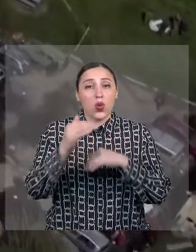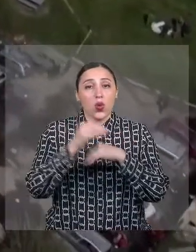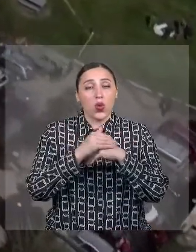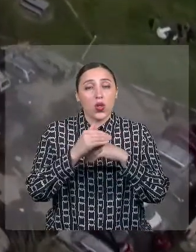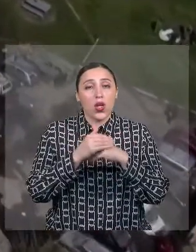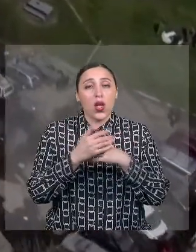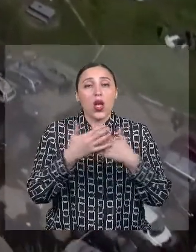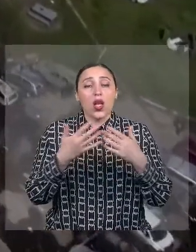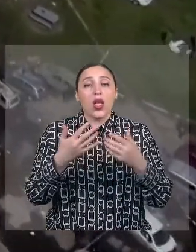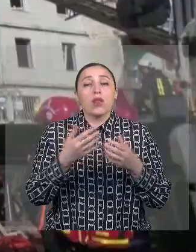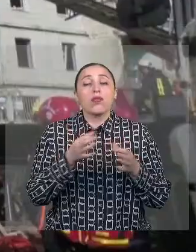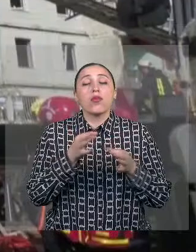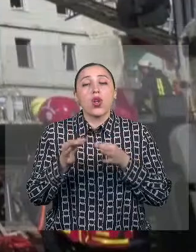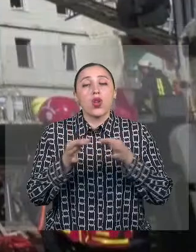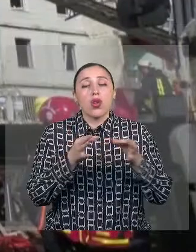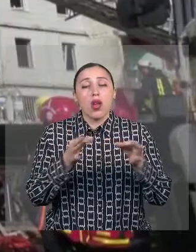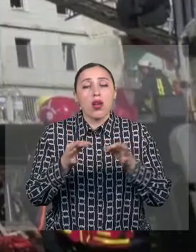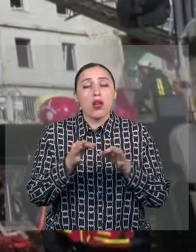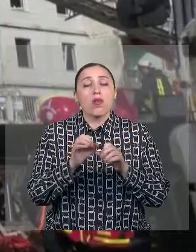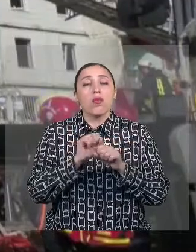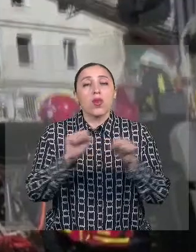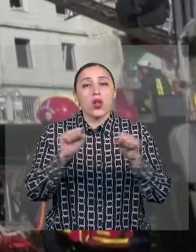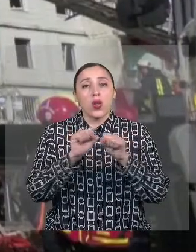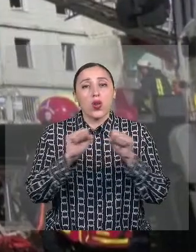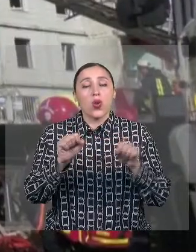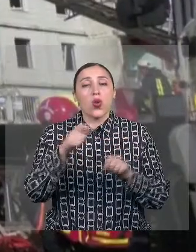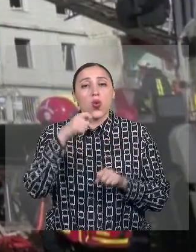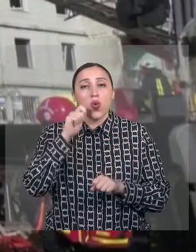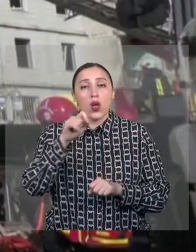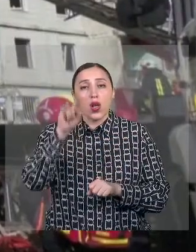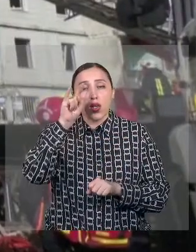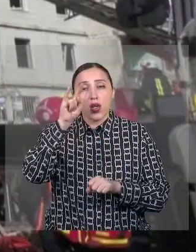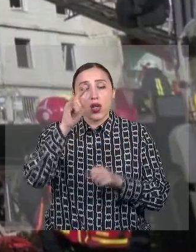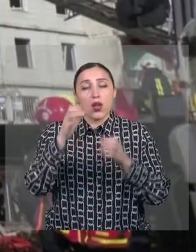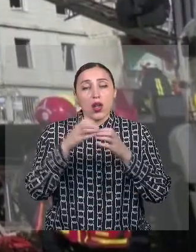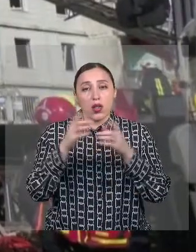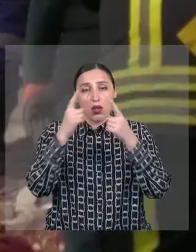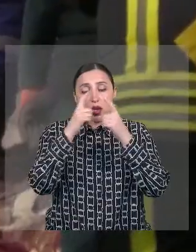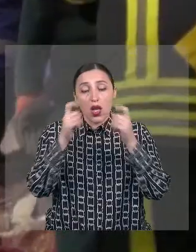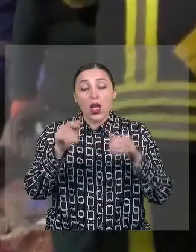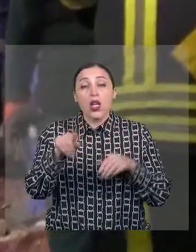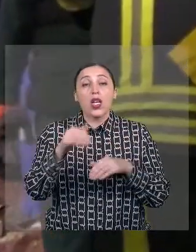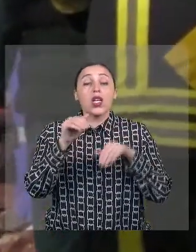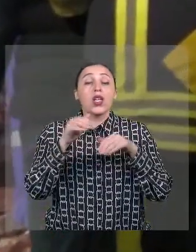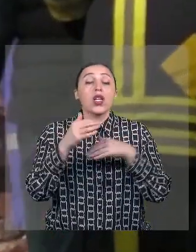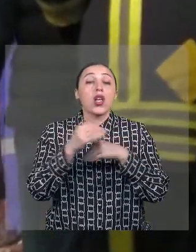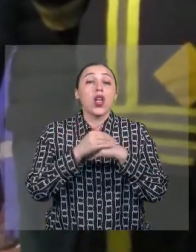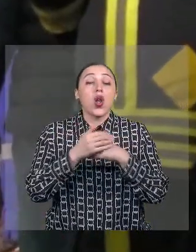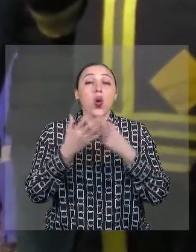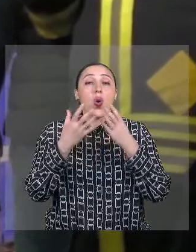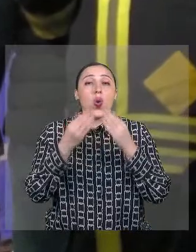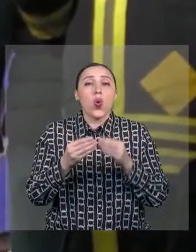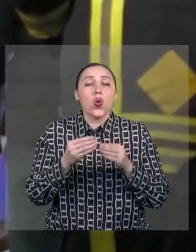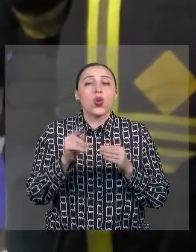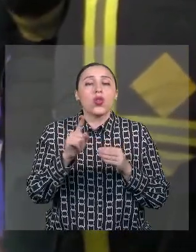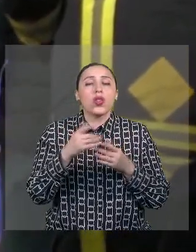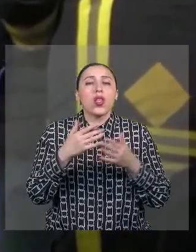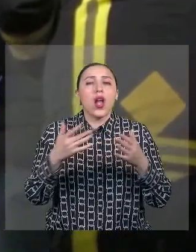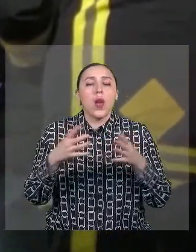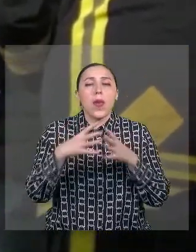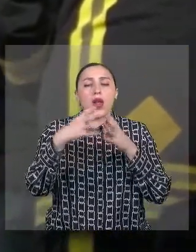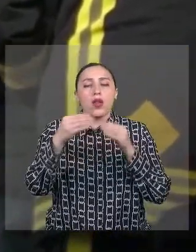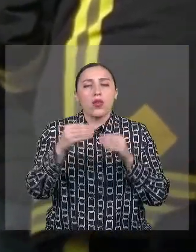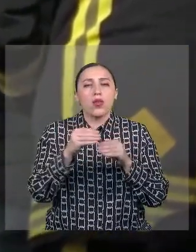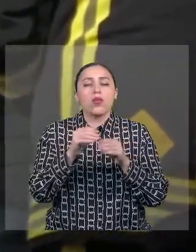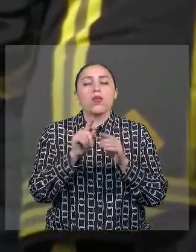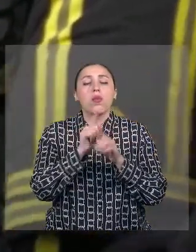են մի քանի շրջաններ։ Ուկրաինայի ռազմաօդային ուժերը հայտարարել են, որ գիշերային հարձակմանը մասնակցել է 26 շահիդ, որոնցից 21-ը